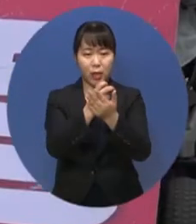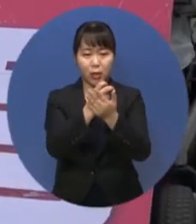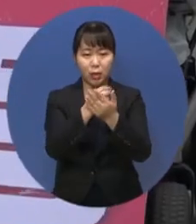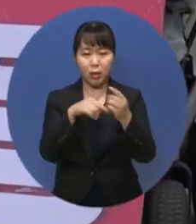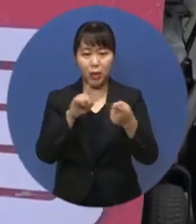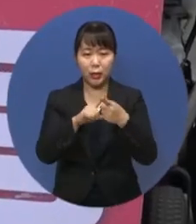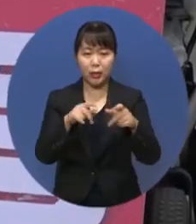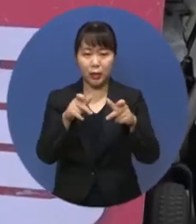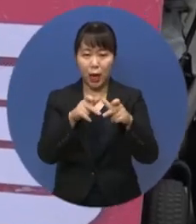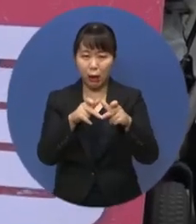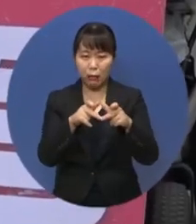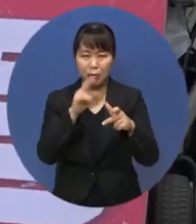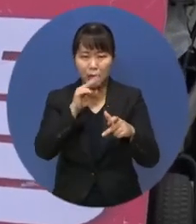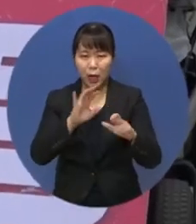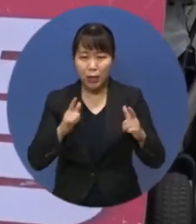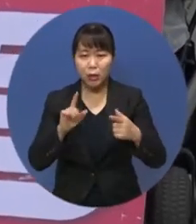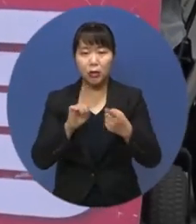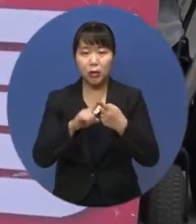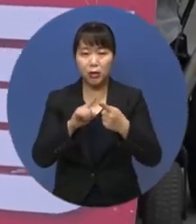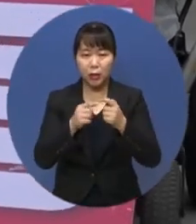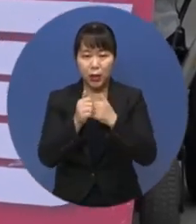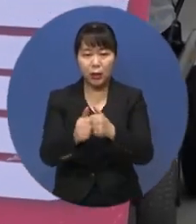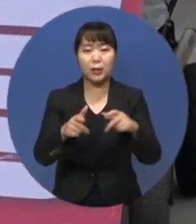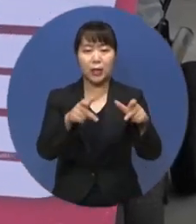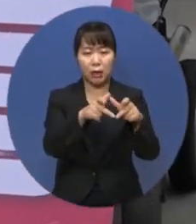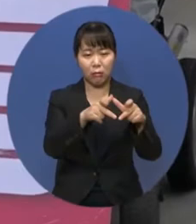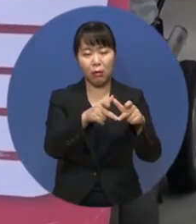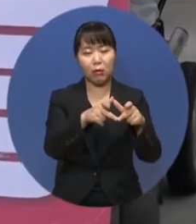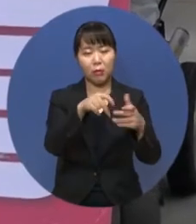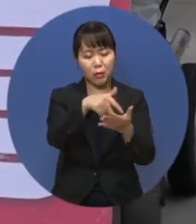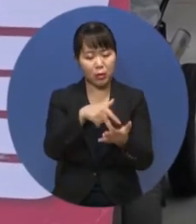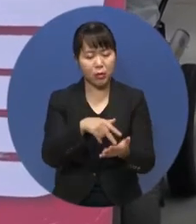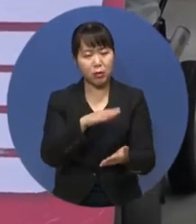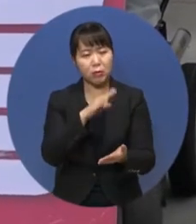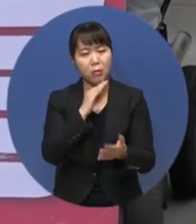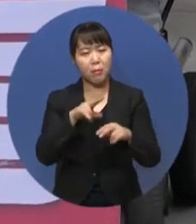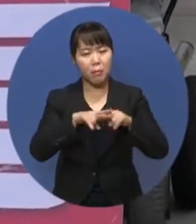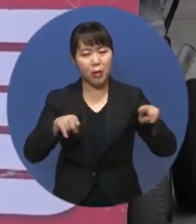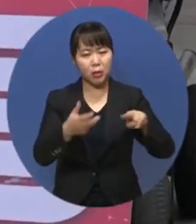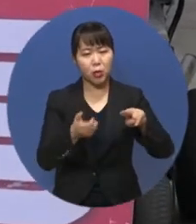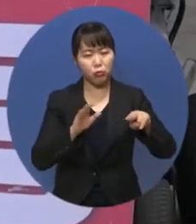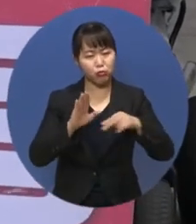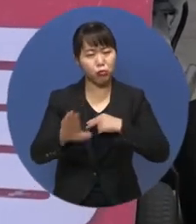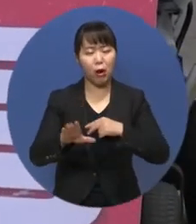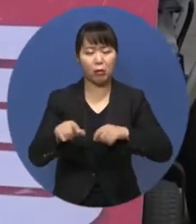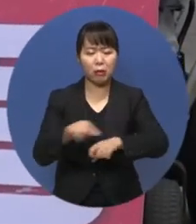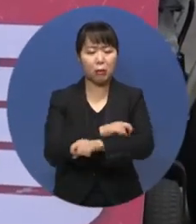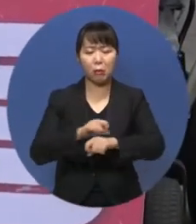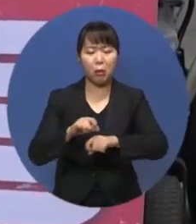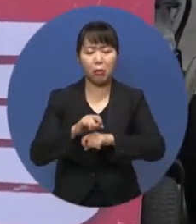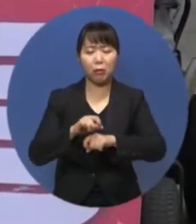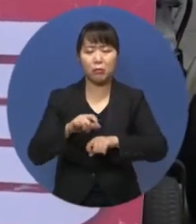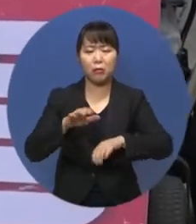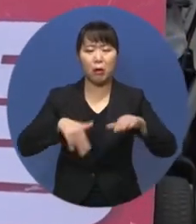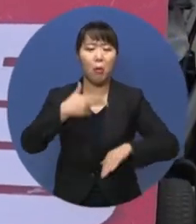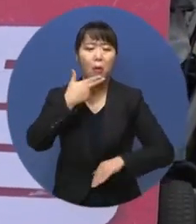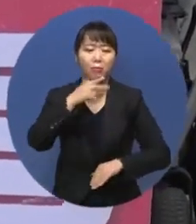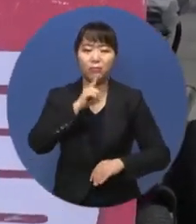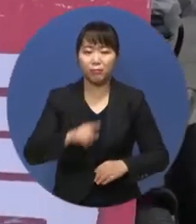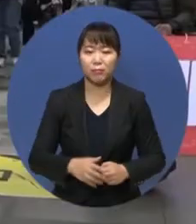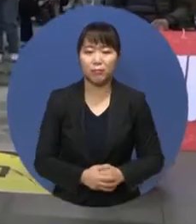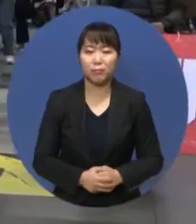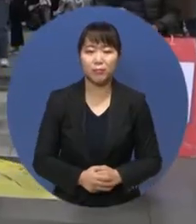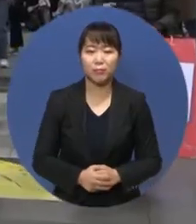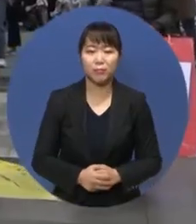정도 구분으로 인해 장애인 당사자에게는 사실상 폐지 전과 후가 차이가 없는 상황이라고